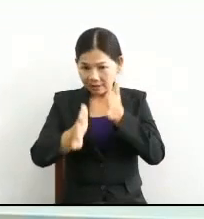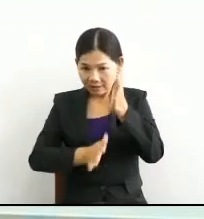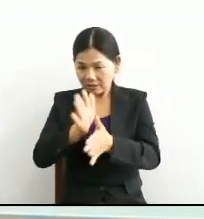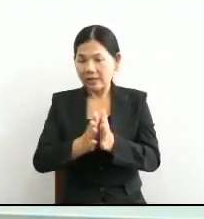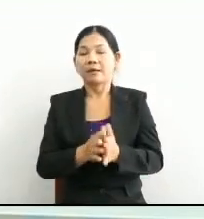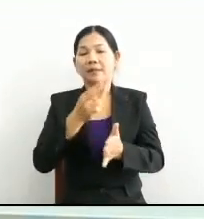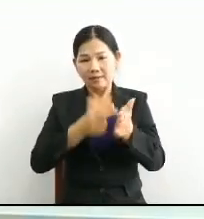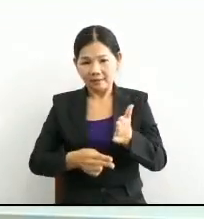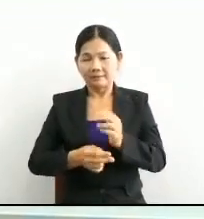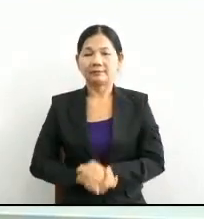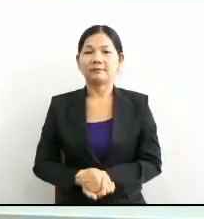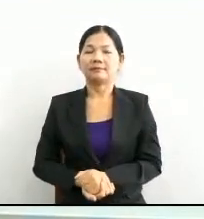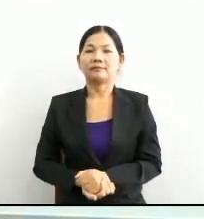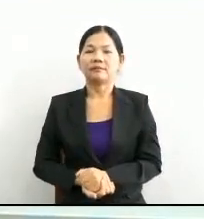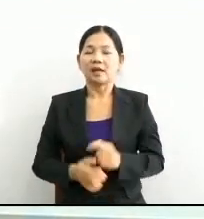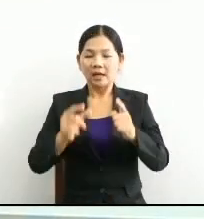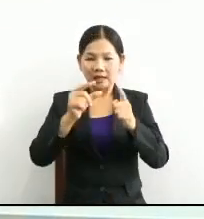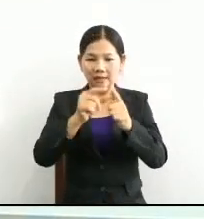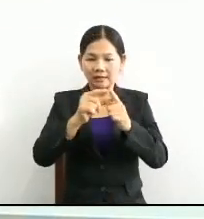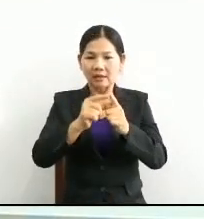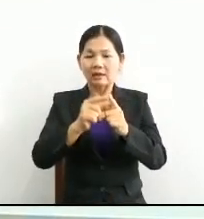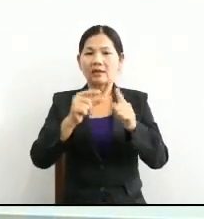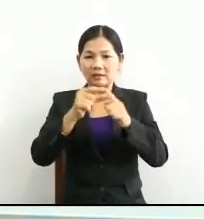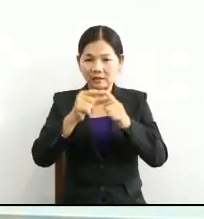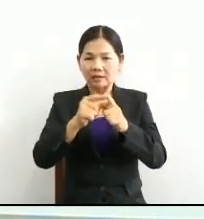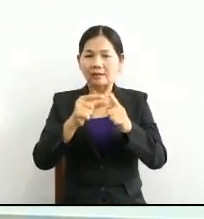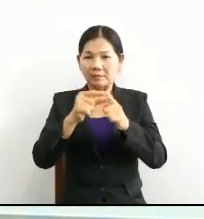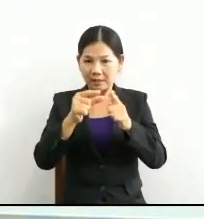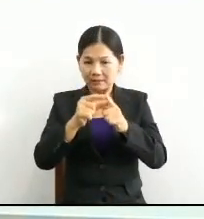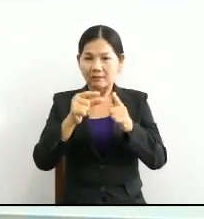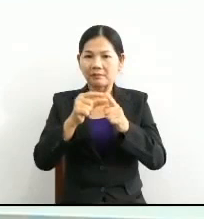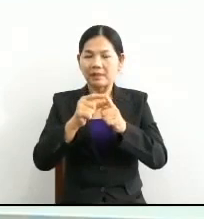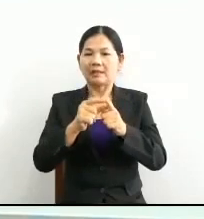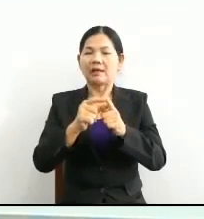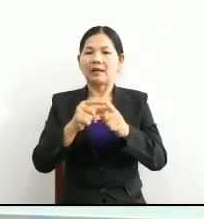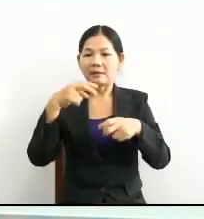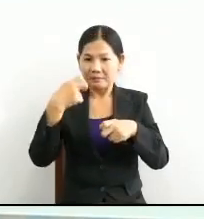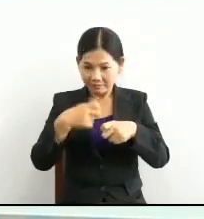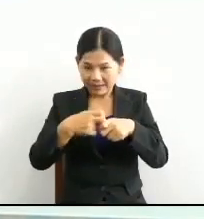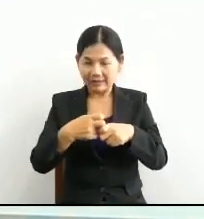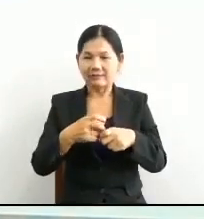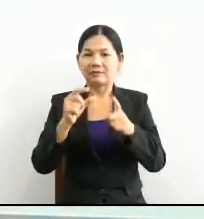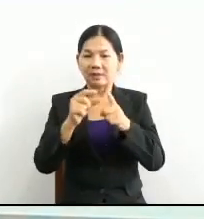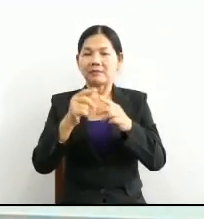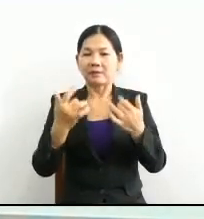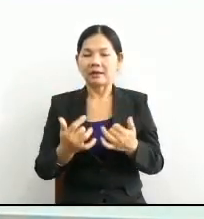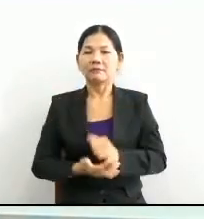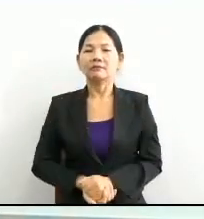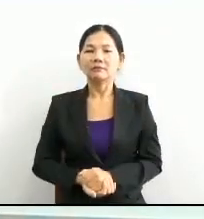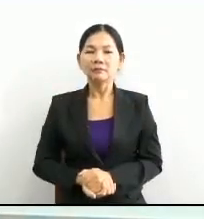lắm nó con ở lấy dương sạc xa bị tại phần phần này sẵn vừa bị nhưng mà tới đôi chỉ bộ bạc men thì mẹ mặt phải dương tu tới nè chắc là lấy này